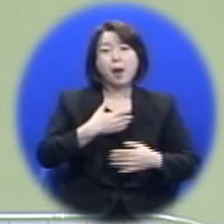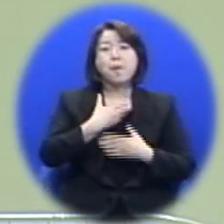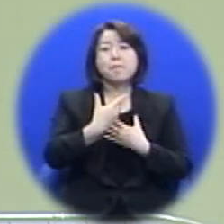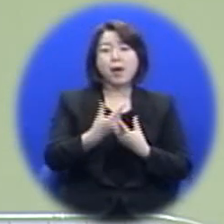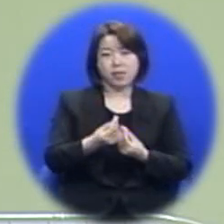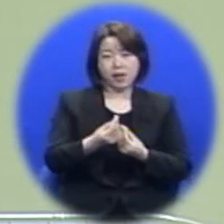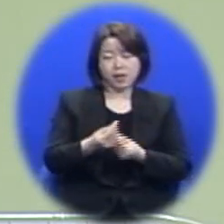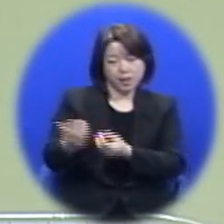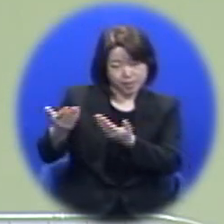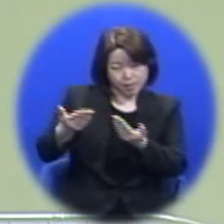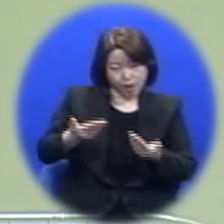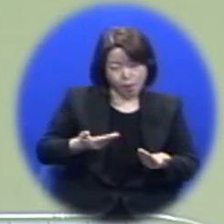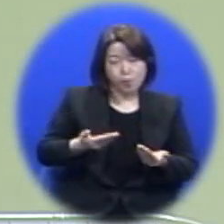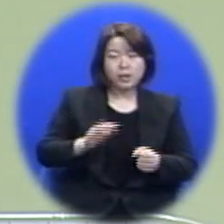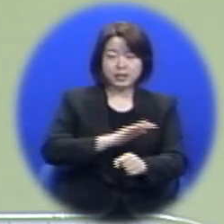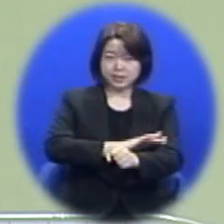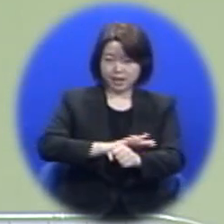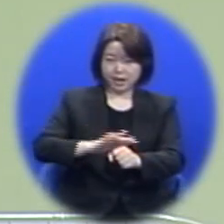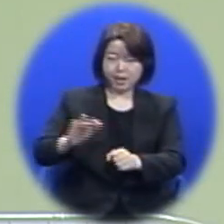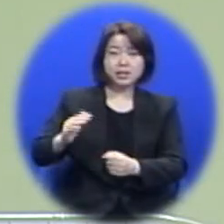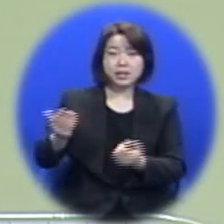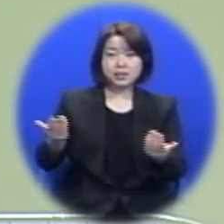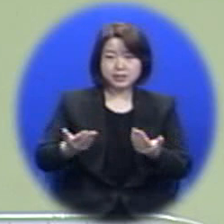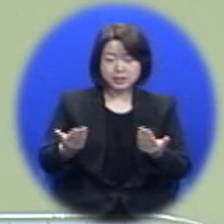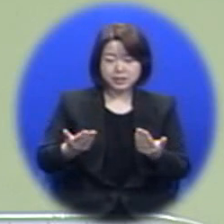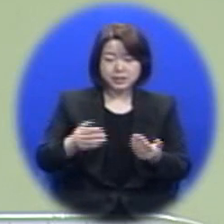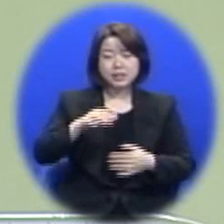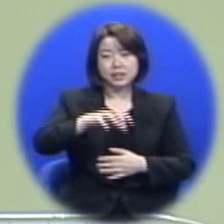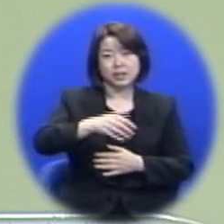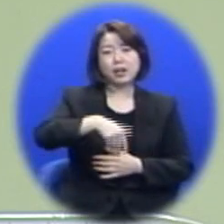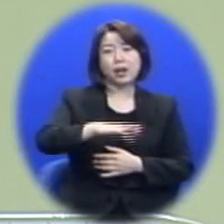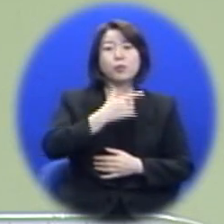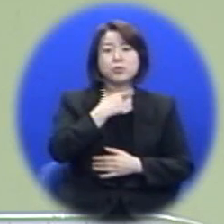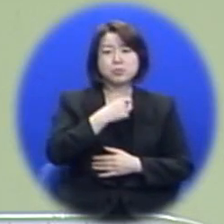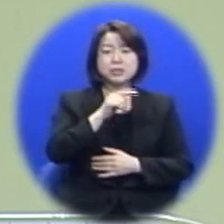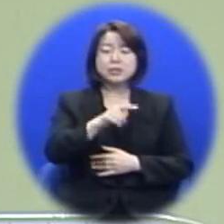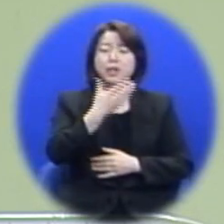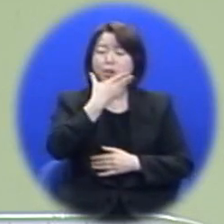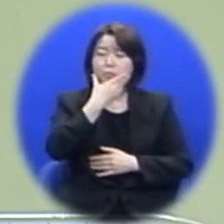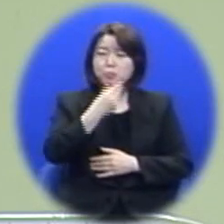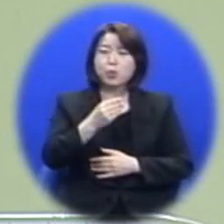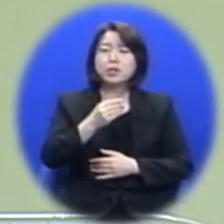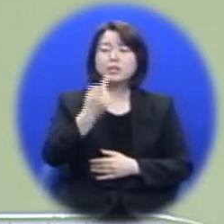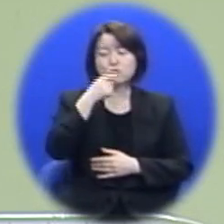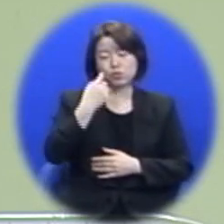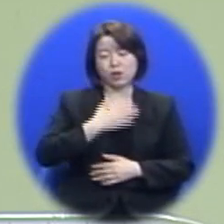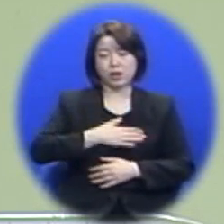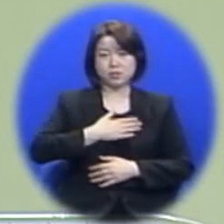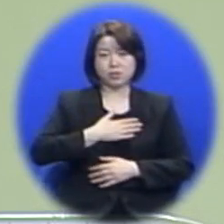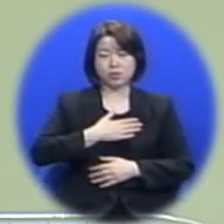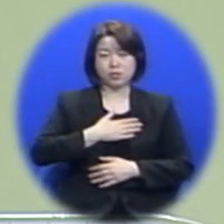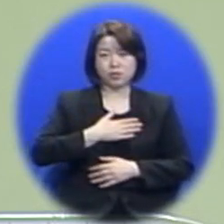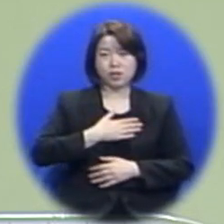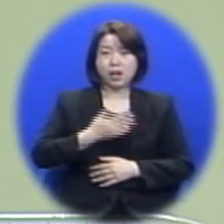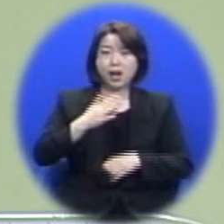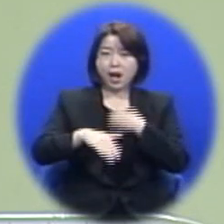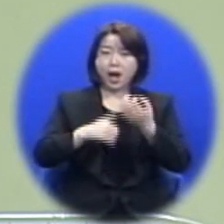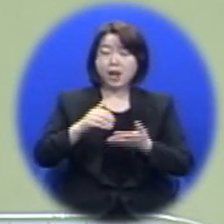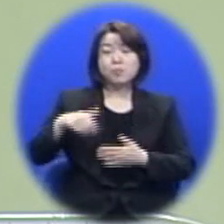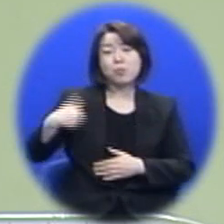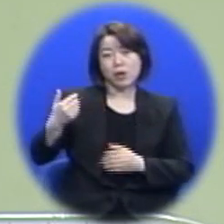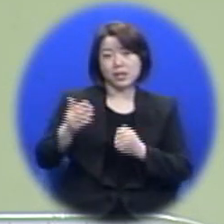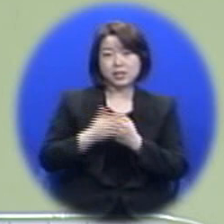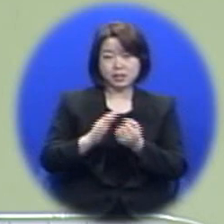배우 받는 길 잘 되는 길 그게 복인 줄 알았어 그런데 하나님을 몰라서 그랬죠